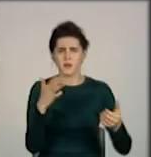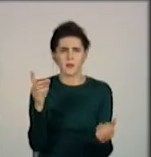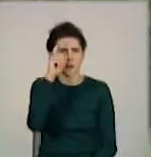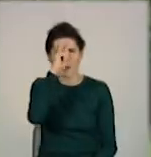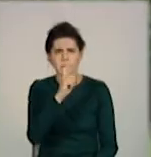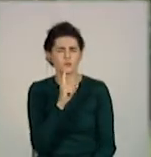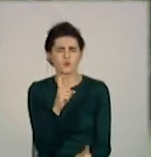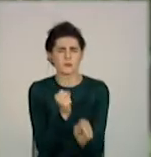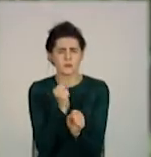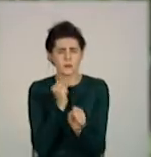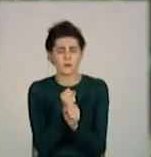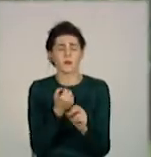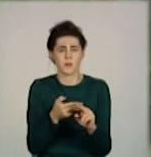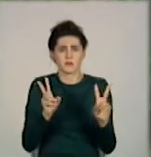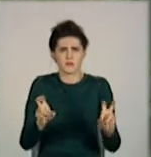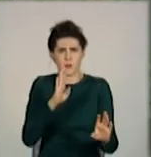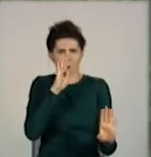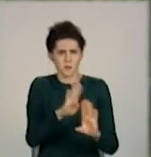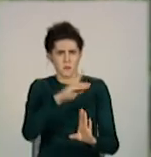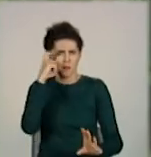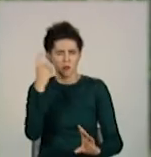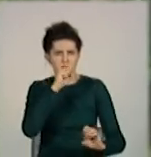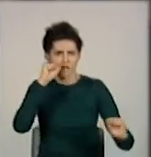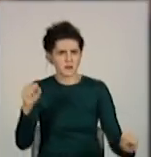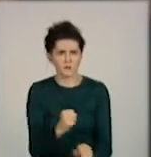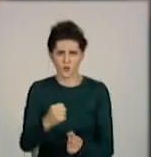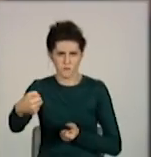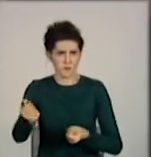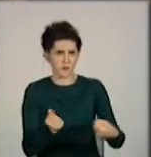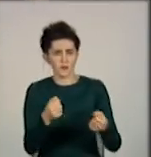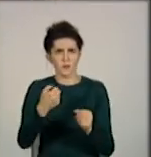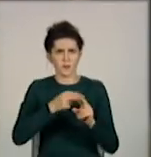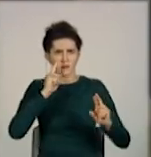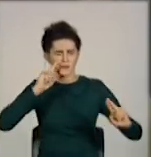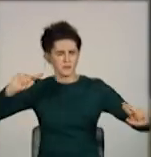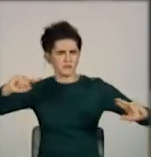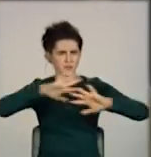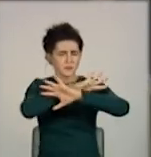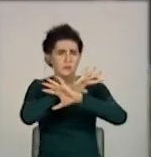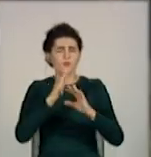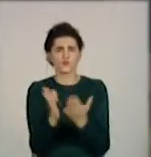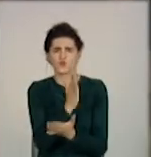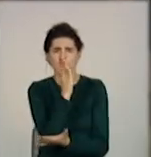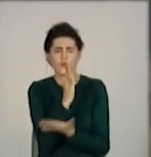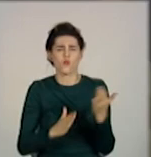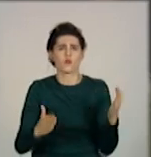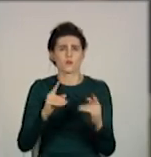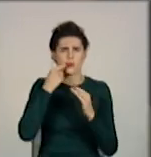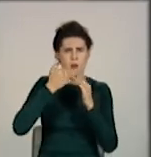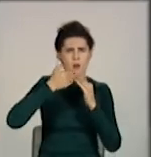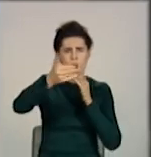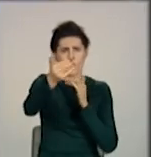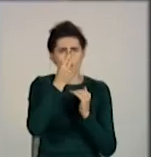понимаю, что делать. Кажется, в таком состоянии вообще нереально водить автомобиль. Просто оно все расплывается. Расстояние вообще